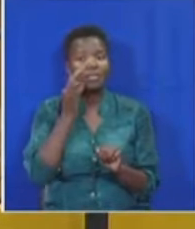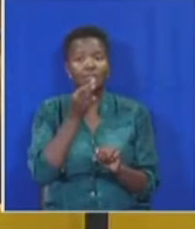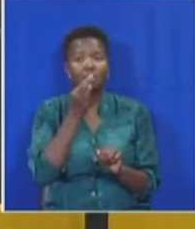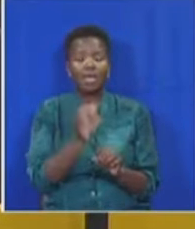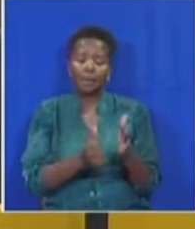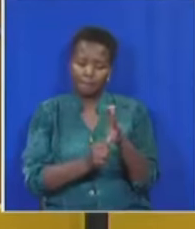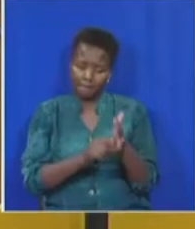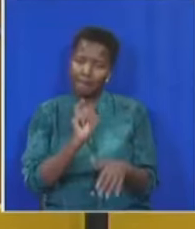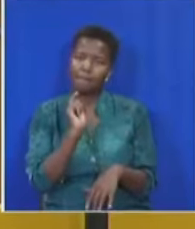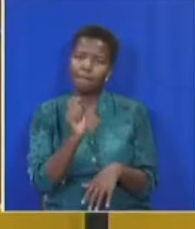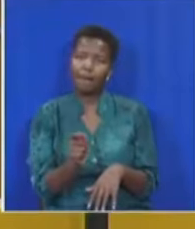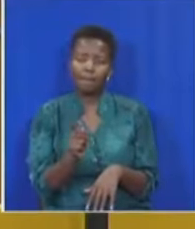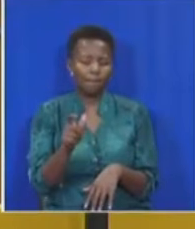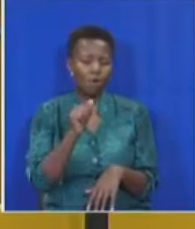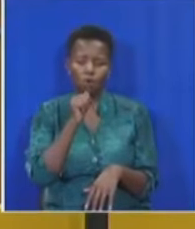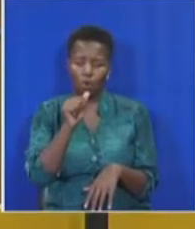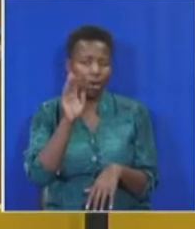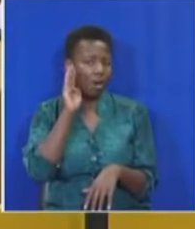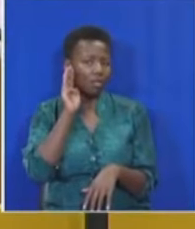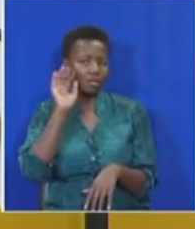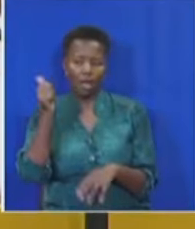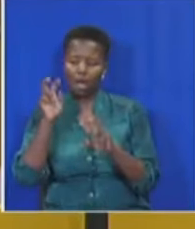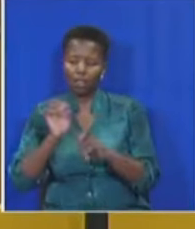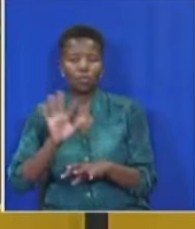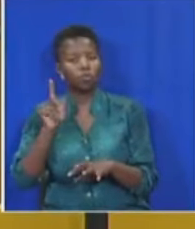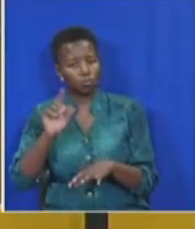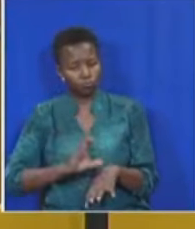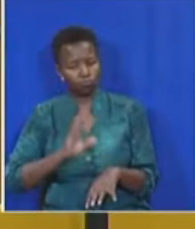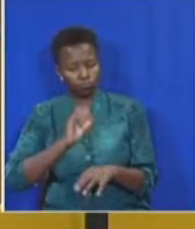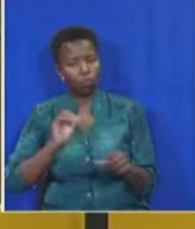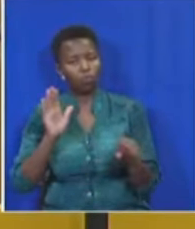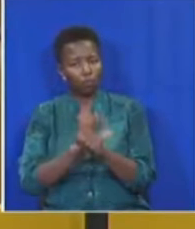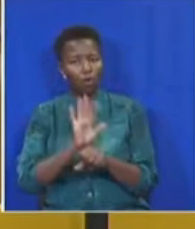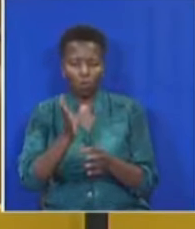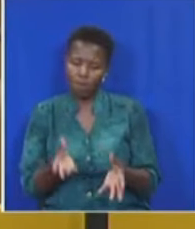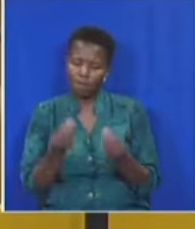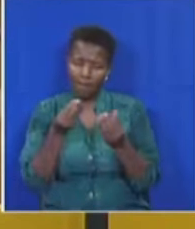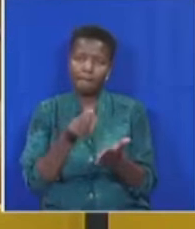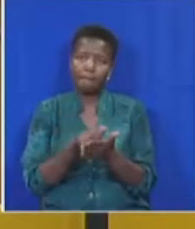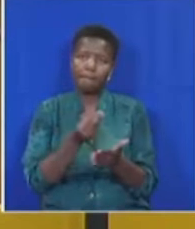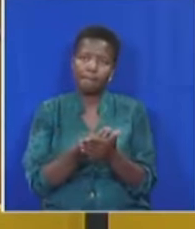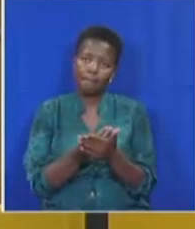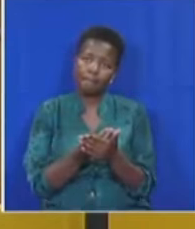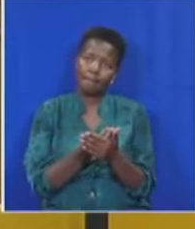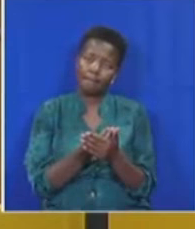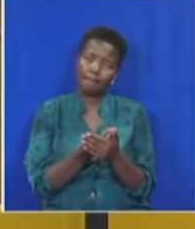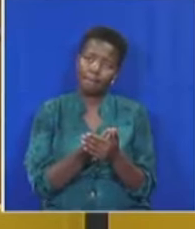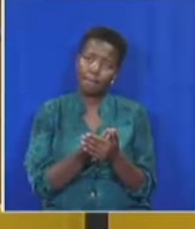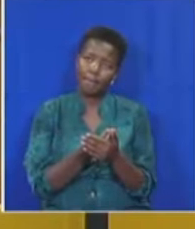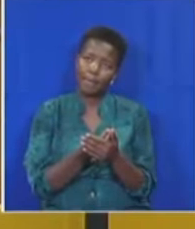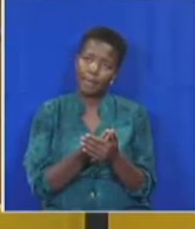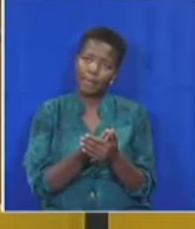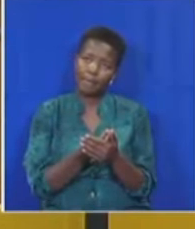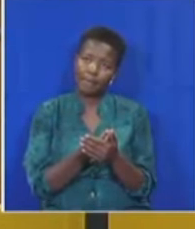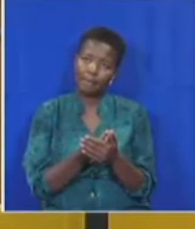apha ukuzozama ukuthetha into ebesingathethi yona eyona nto siyitshoyo yethi